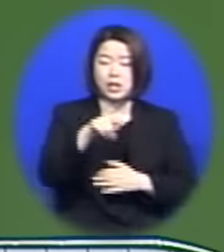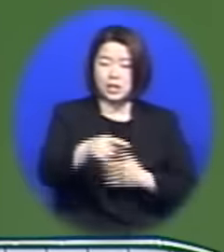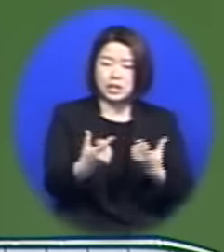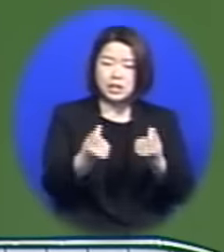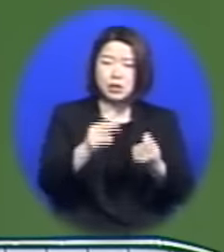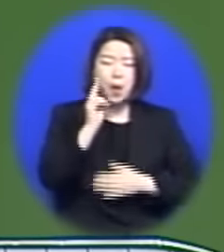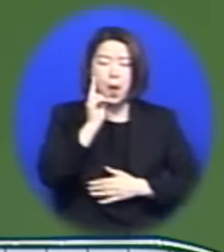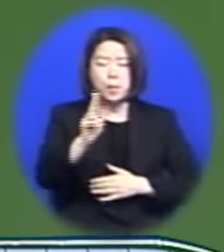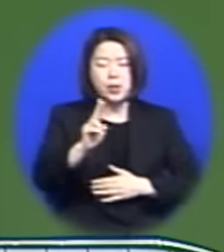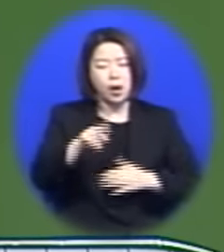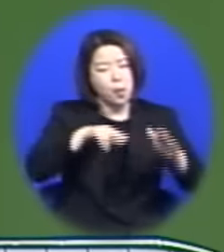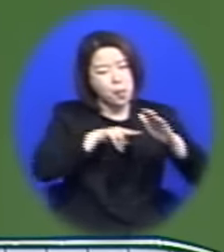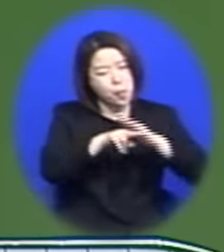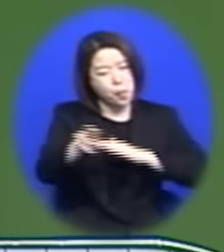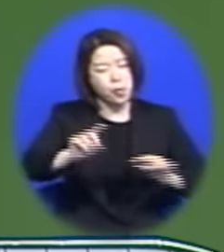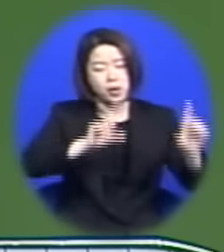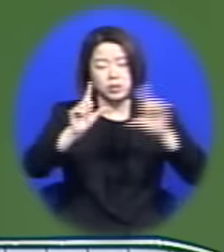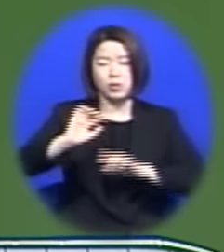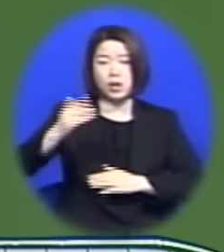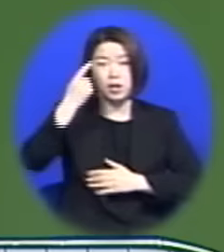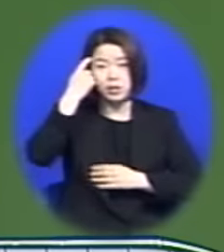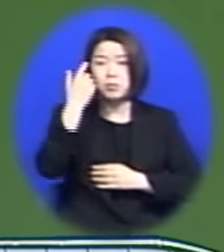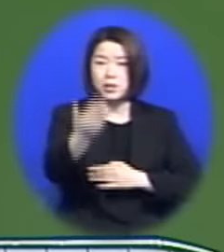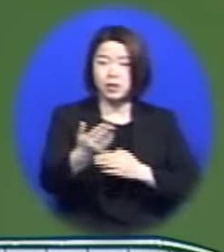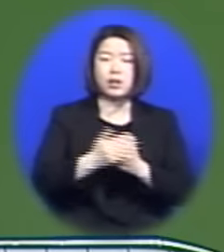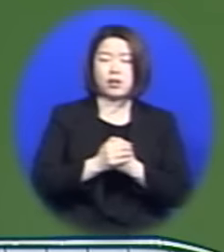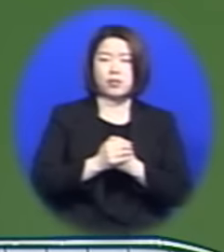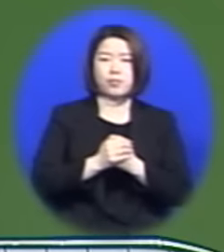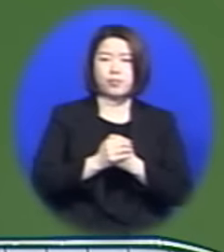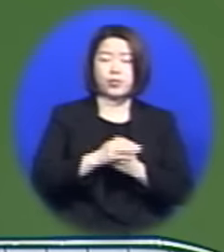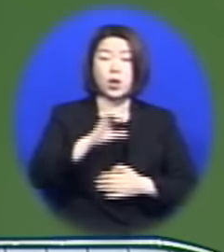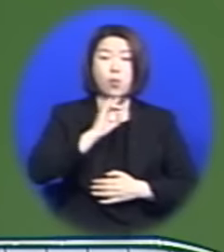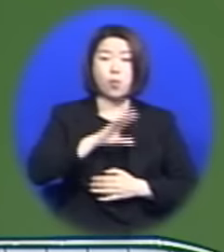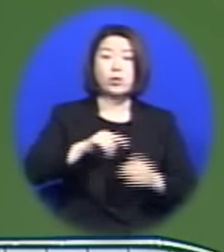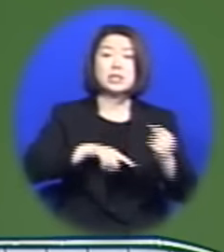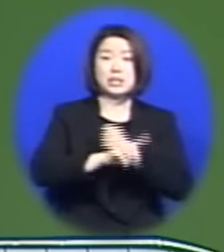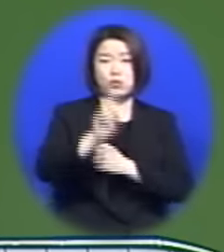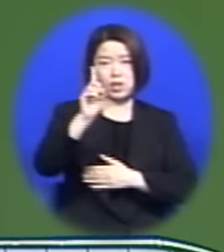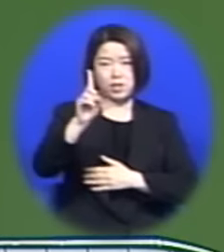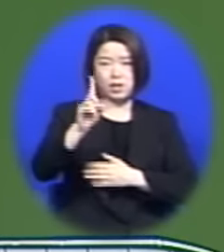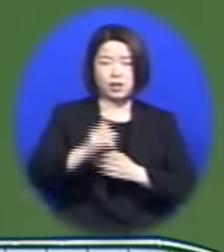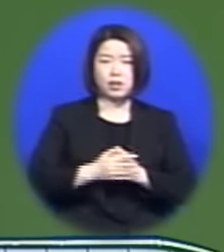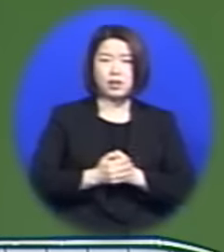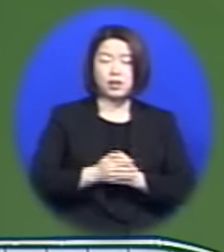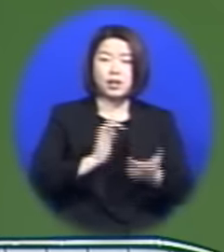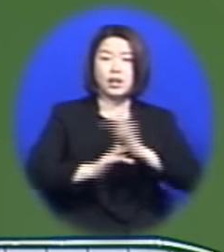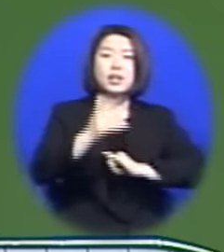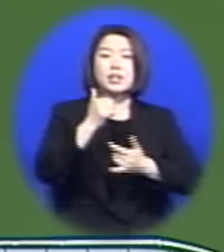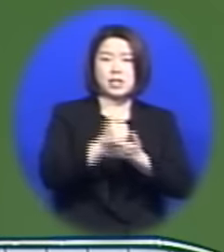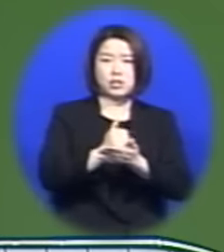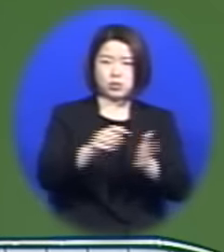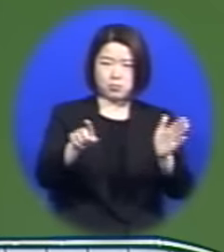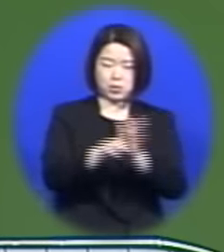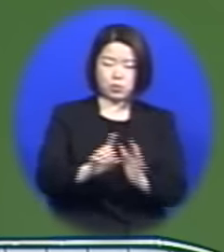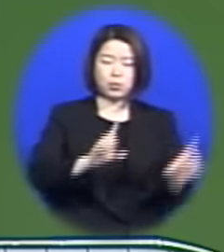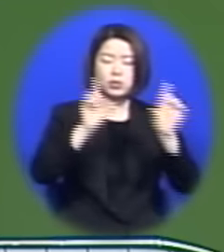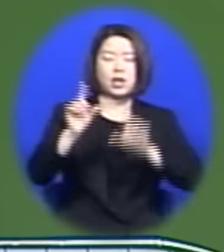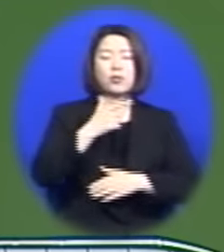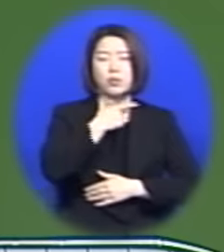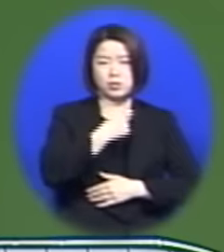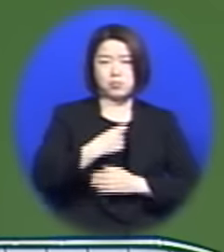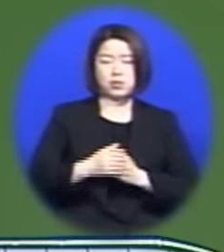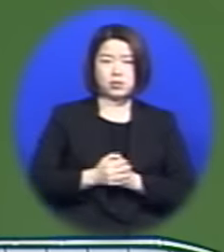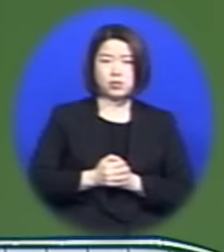비참한 피난 생활을 해야 하는 거냐고요 오직 이유는 하나요 예수 믿고 살고